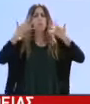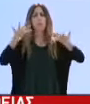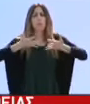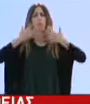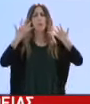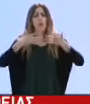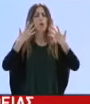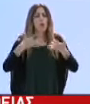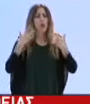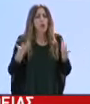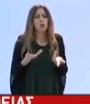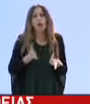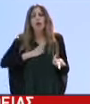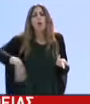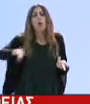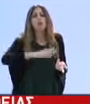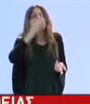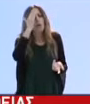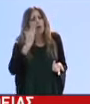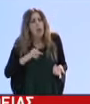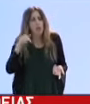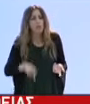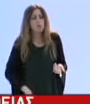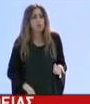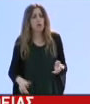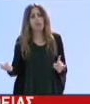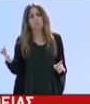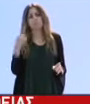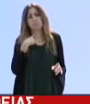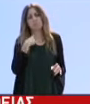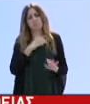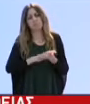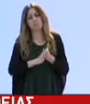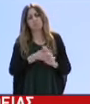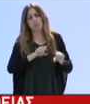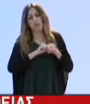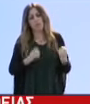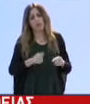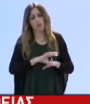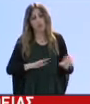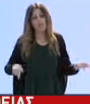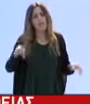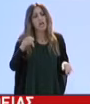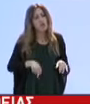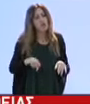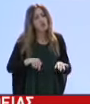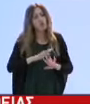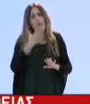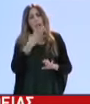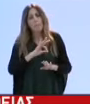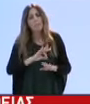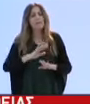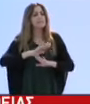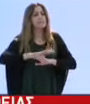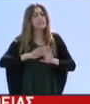διαψεύσεις, κλείνει οριστικά, φίλες και φίλοι, ο κύκλος της μεταπολίτευσης. Με τις επιτυχίες και